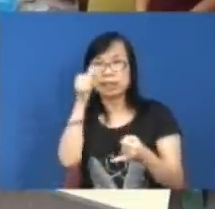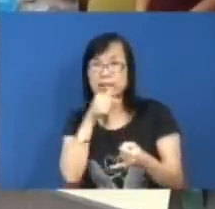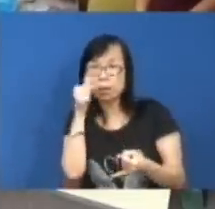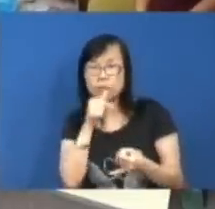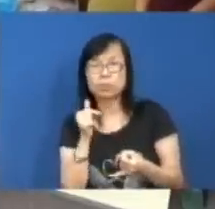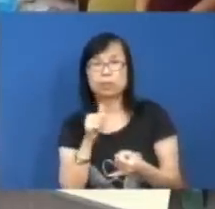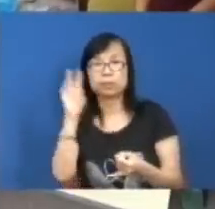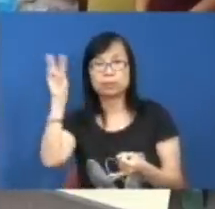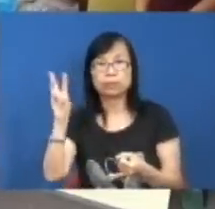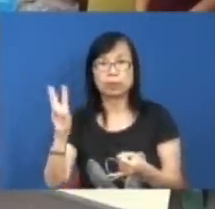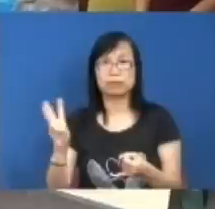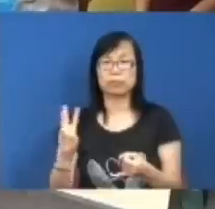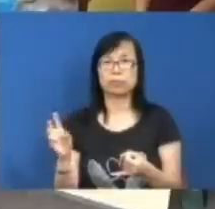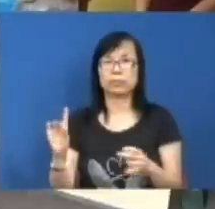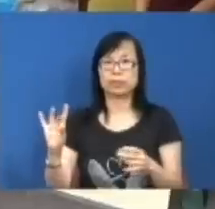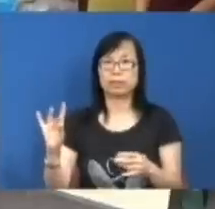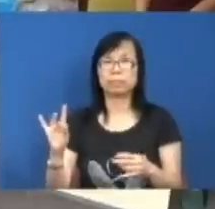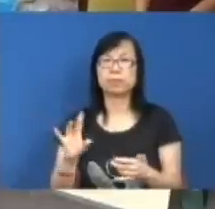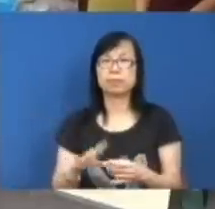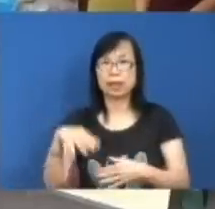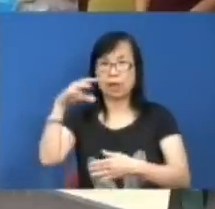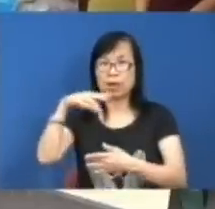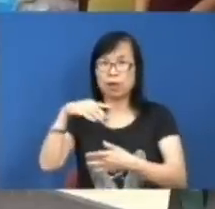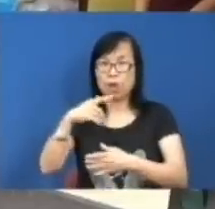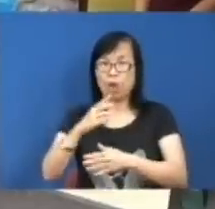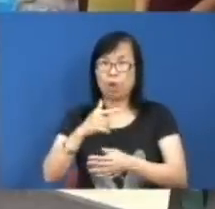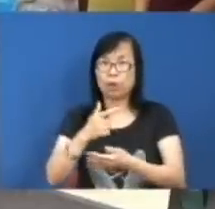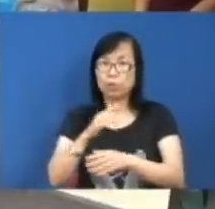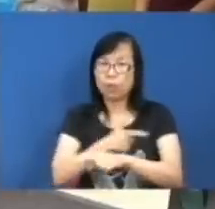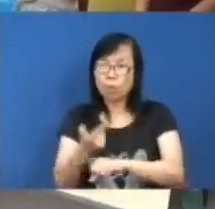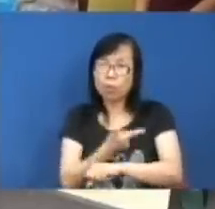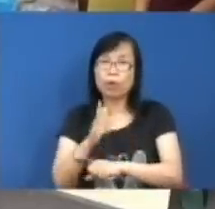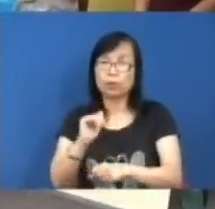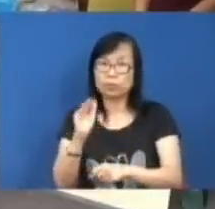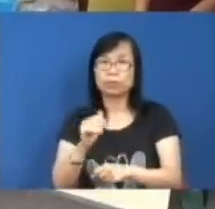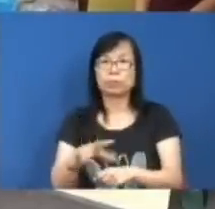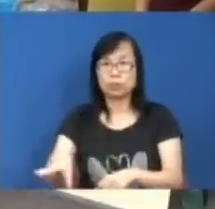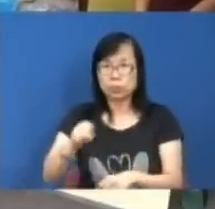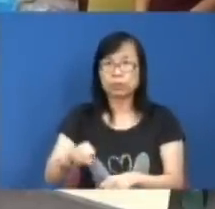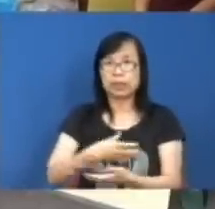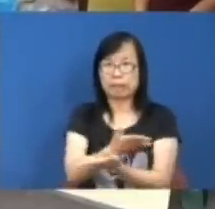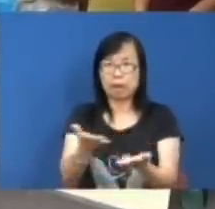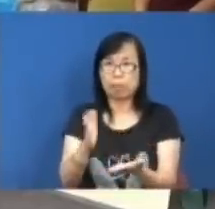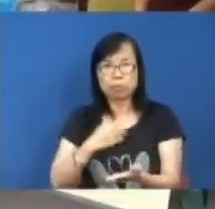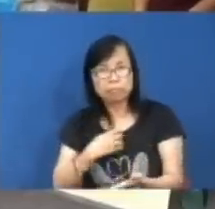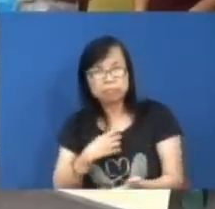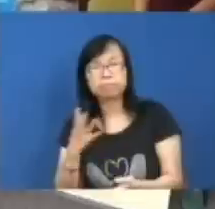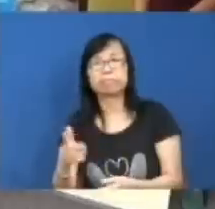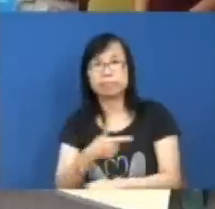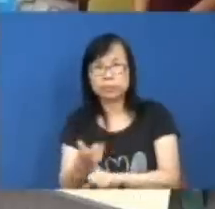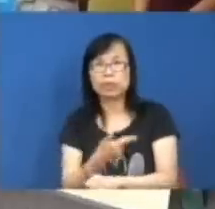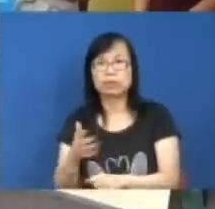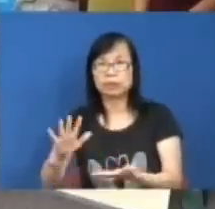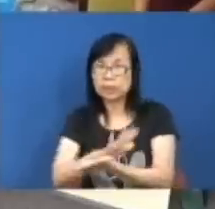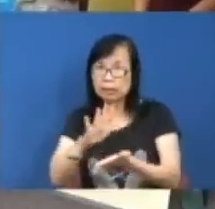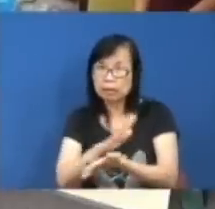對水劑咧，嗰、那個耐用性嘅持久力咧，都會係。大家認為覺得會持久啲，不過經過十幾年嘅